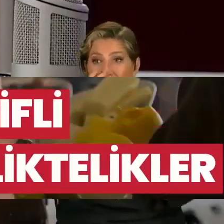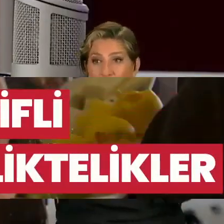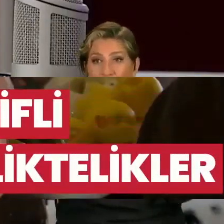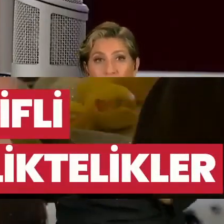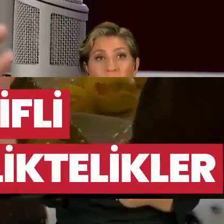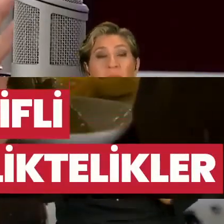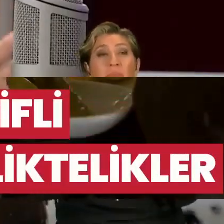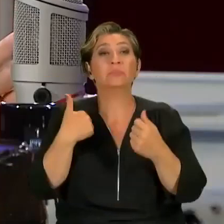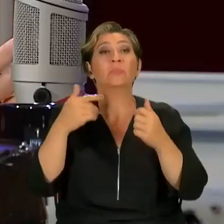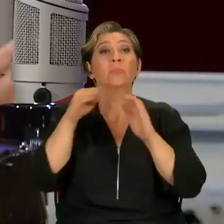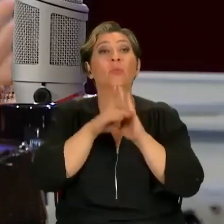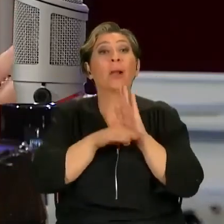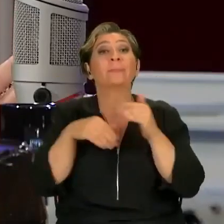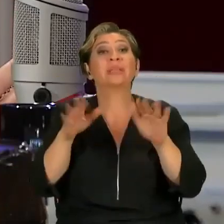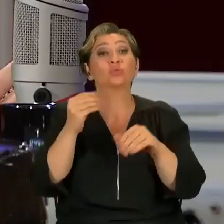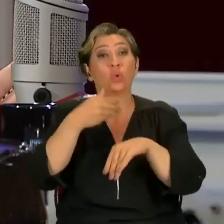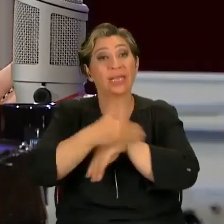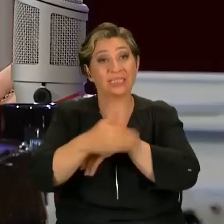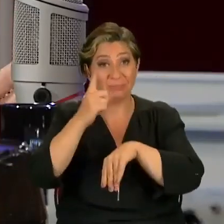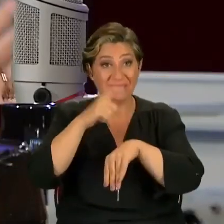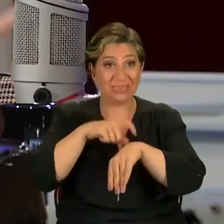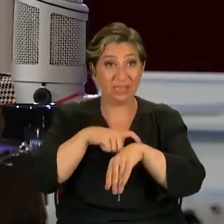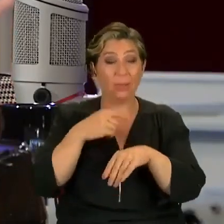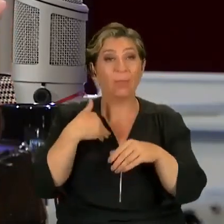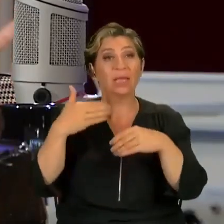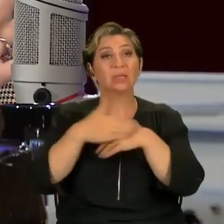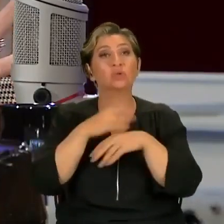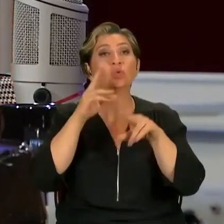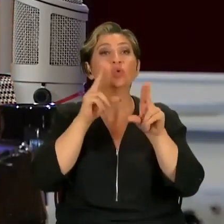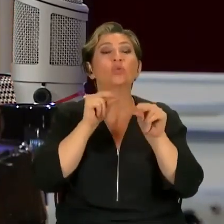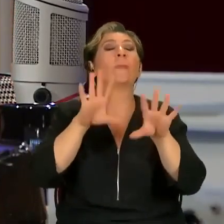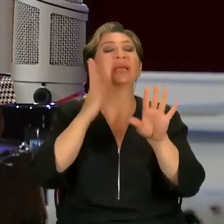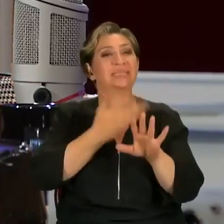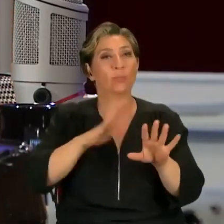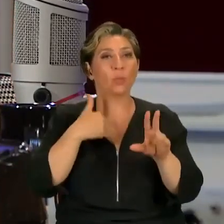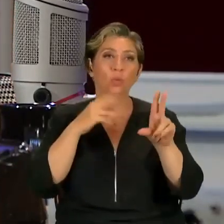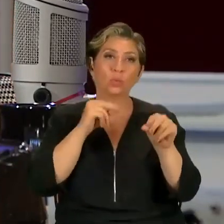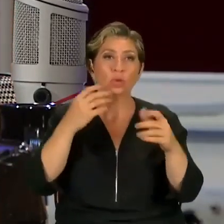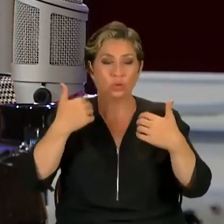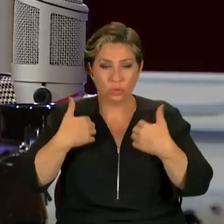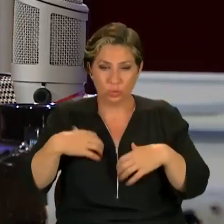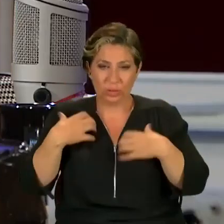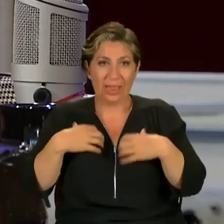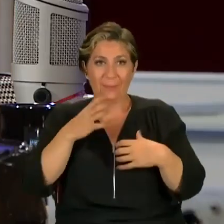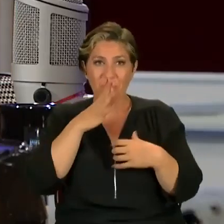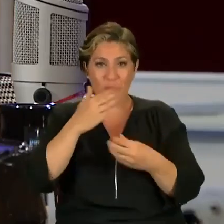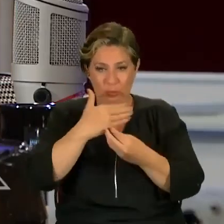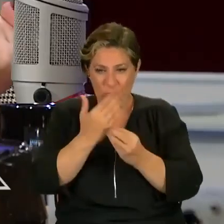aslında bana göre bir program değil, çok geç bir saatte yani. Ben gece uyumamayı sevmiyorum. Çünkü hücreler